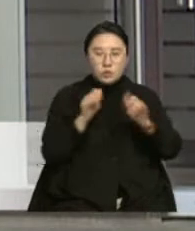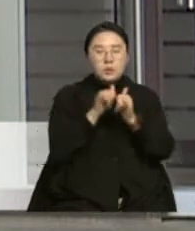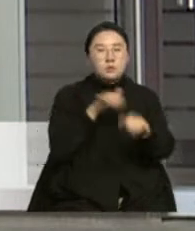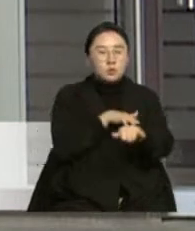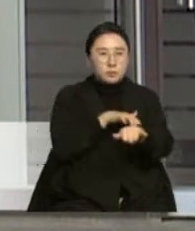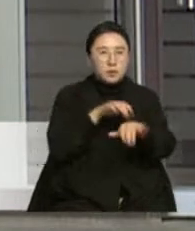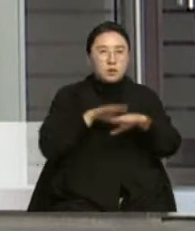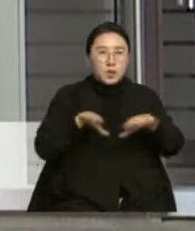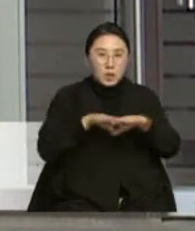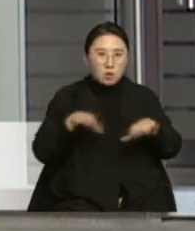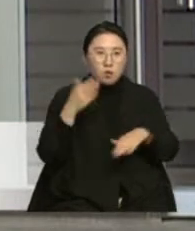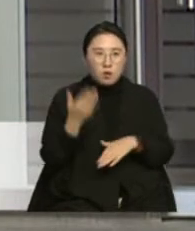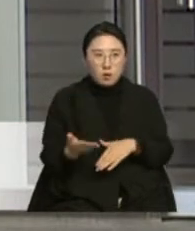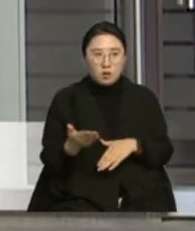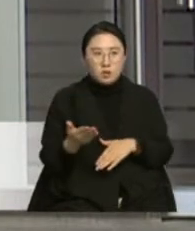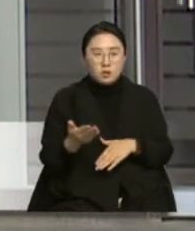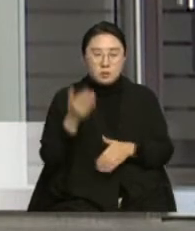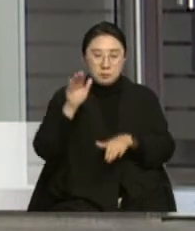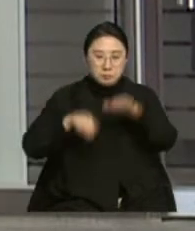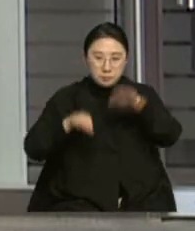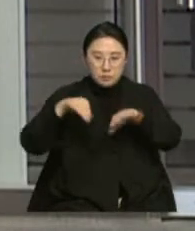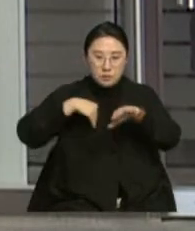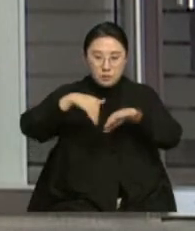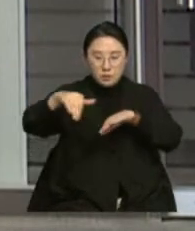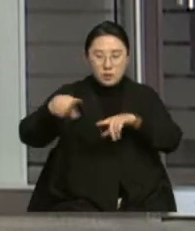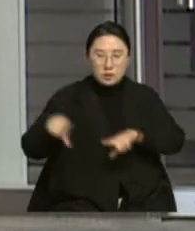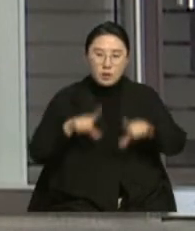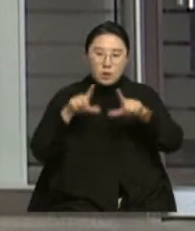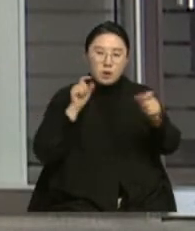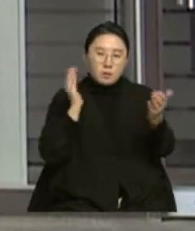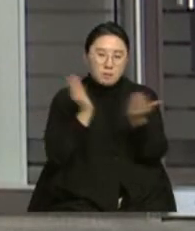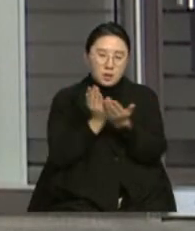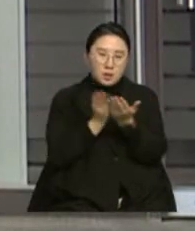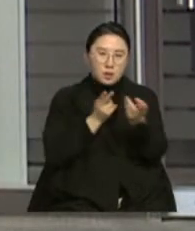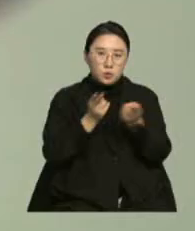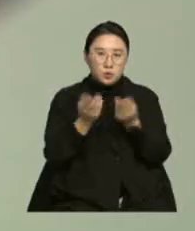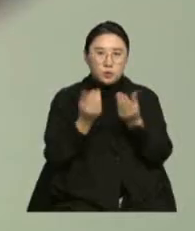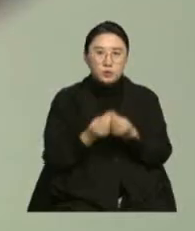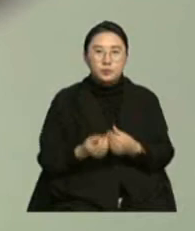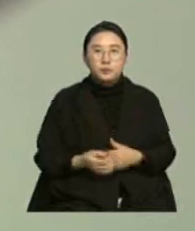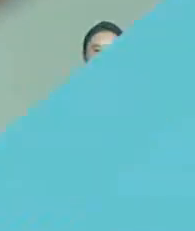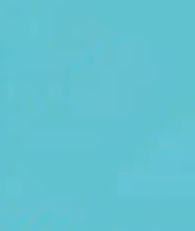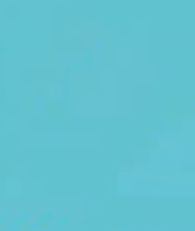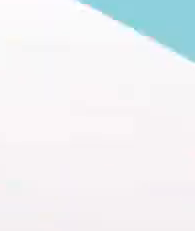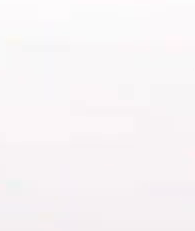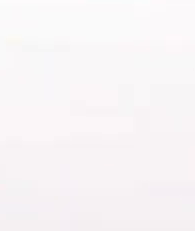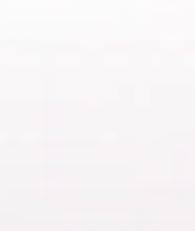불편을 해소한 것으로 불합리한 경계를 실생활 권역에 맞게 조정한 사례입니다.